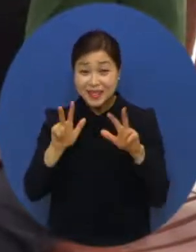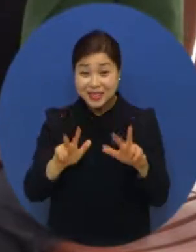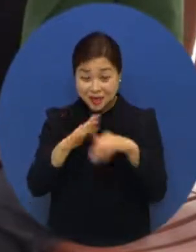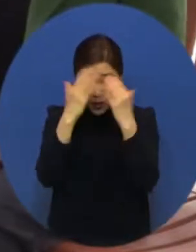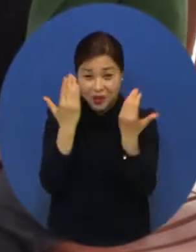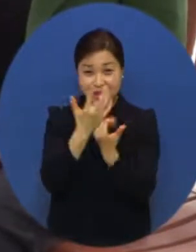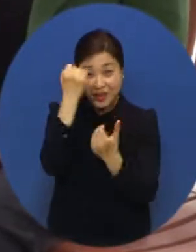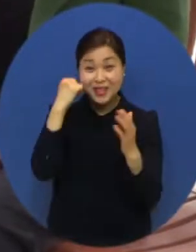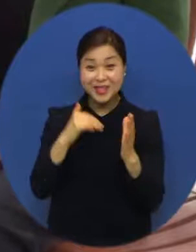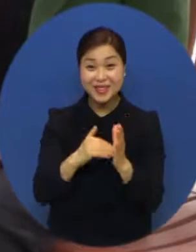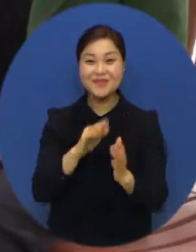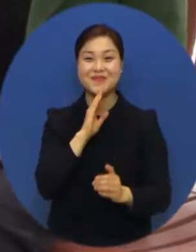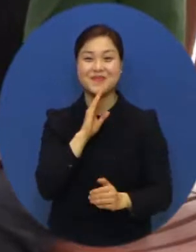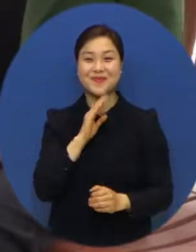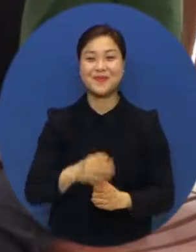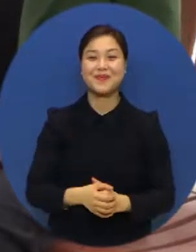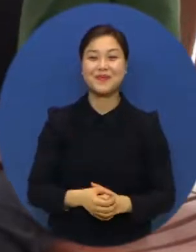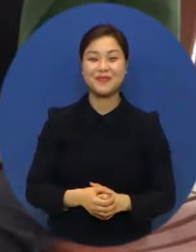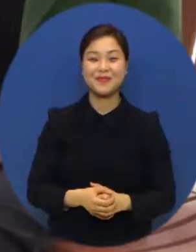외우셨죠? 예. 네. 네.